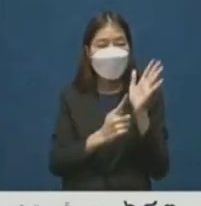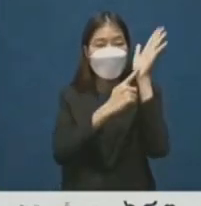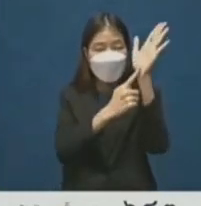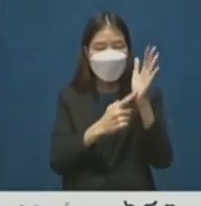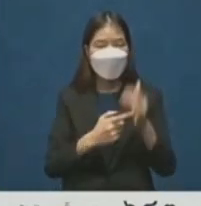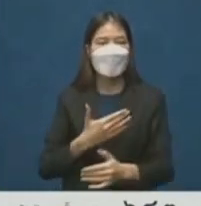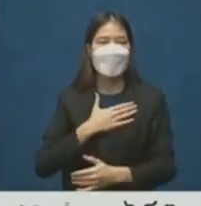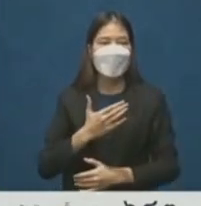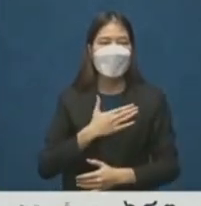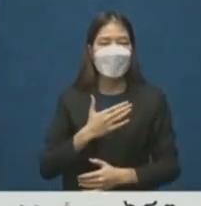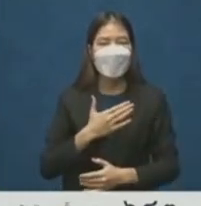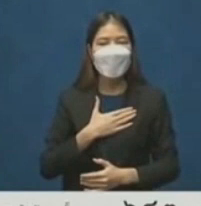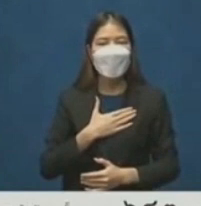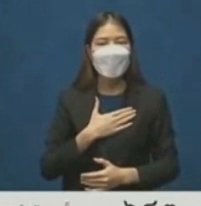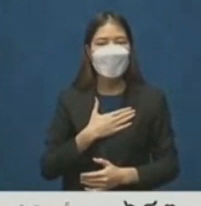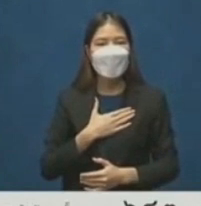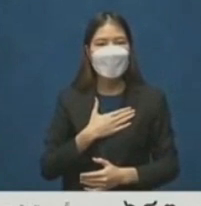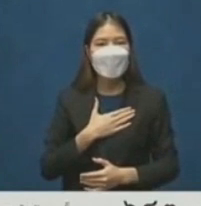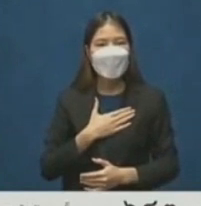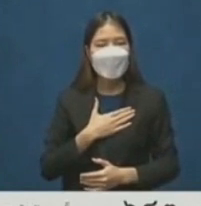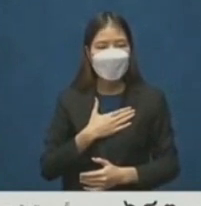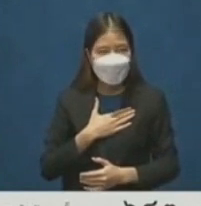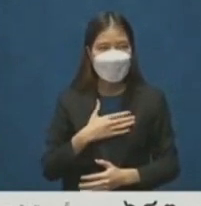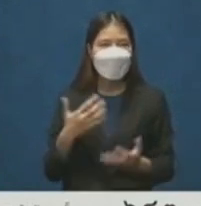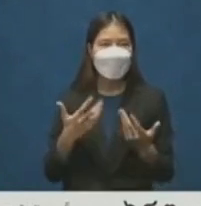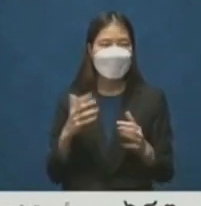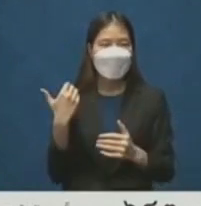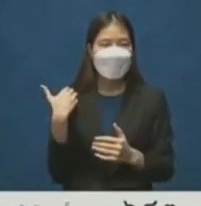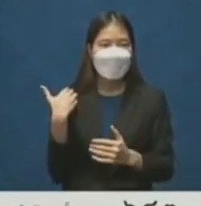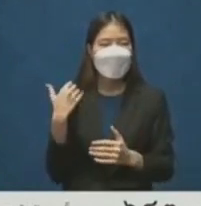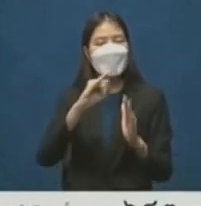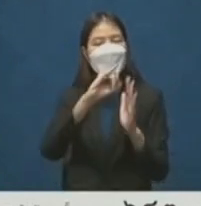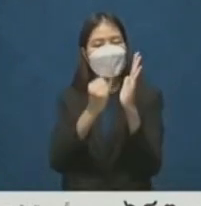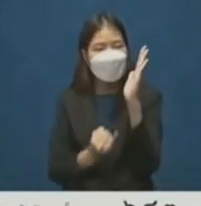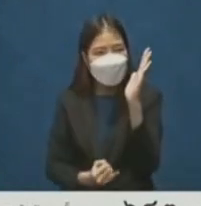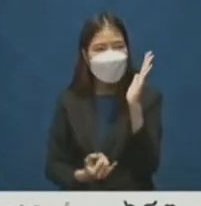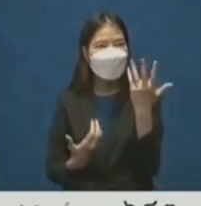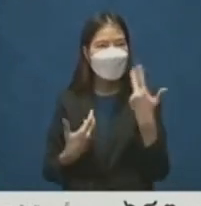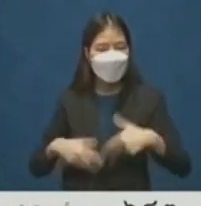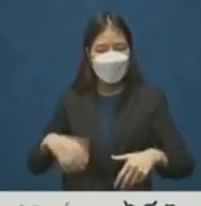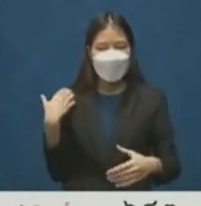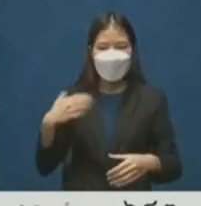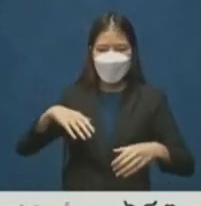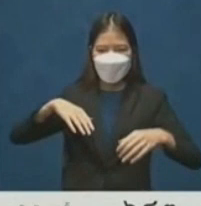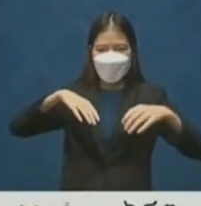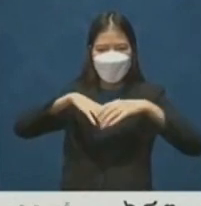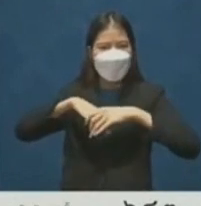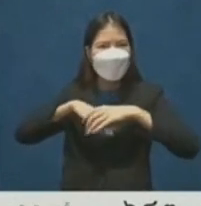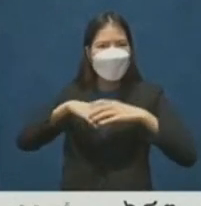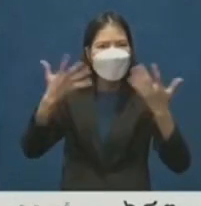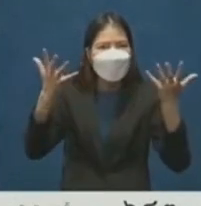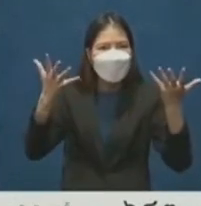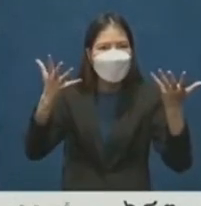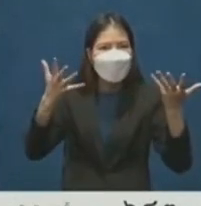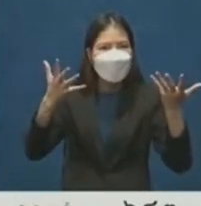ดูนะครับผมเป็นเด็กบ้านนอกเรียนหนังสือป.1 2/7จนถึง2/14ผมไม่ได้ใส่รองเท้